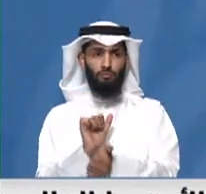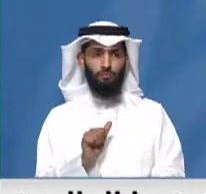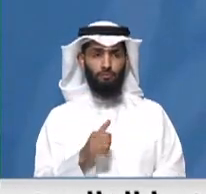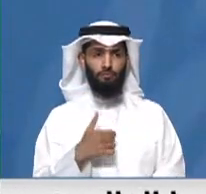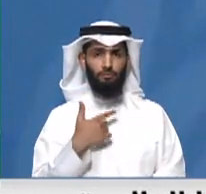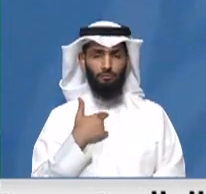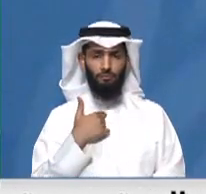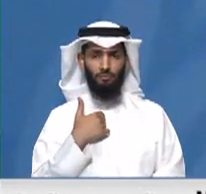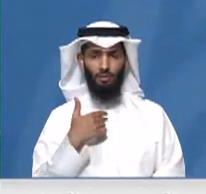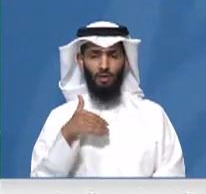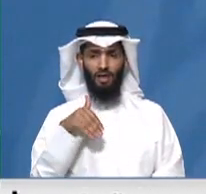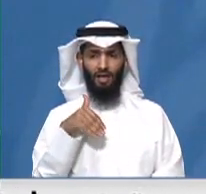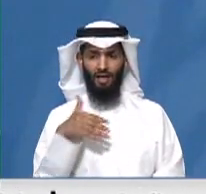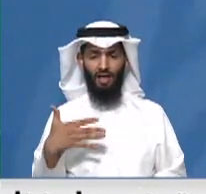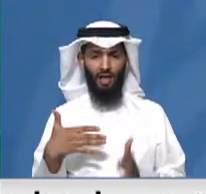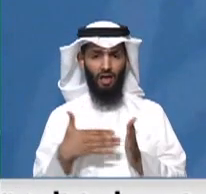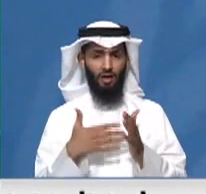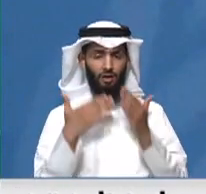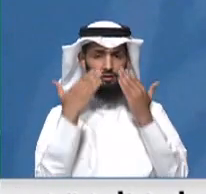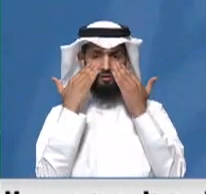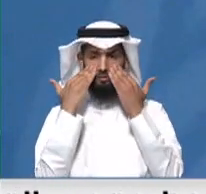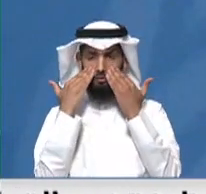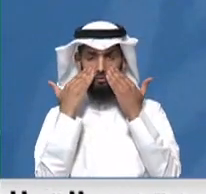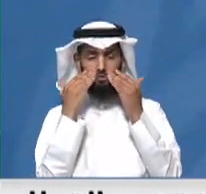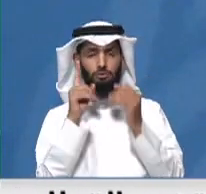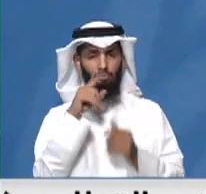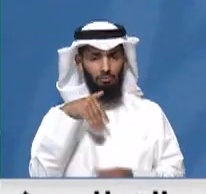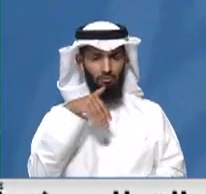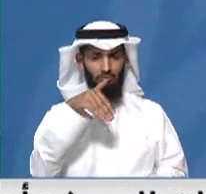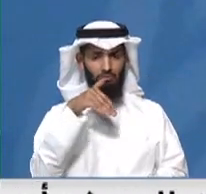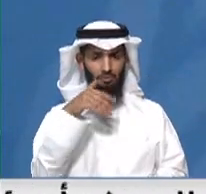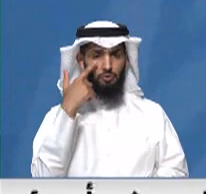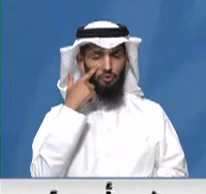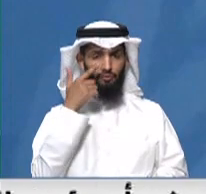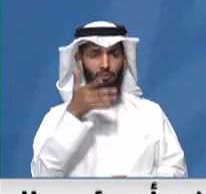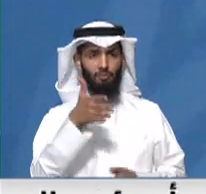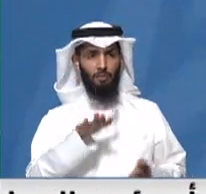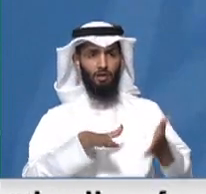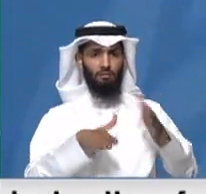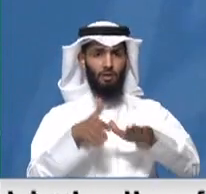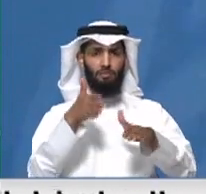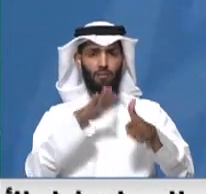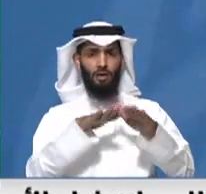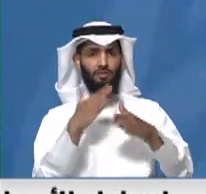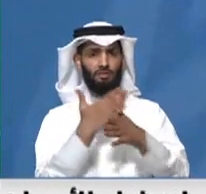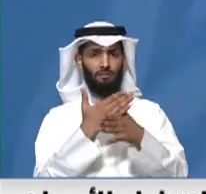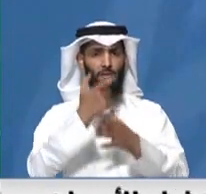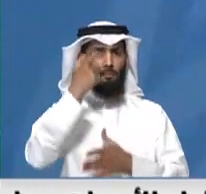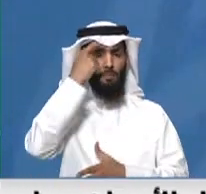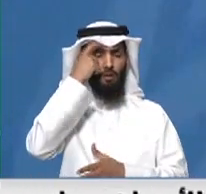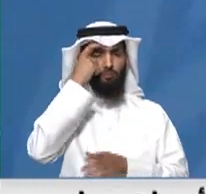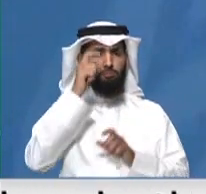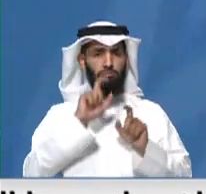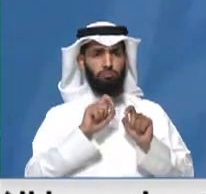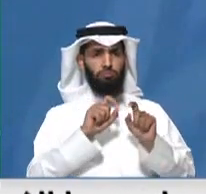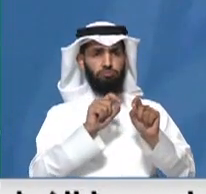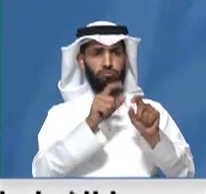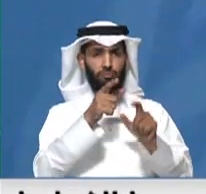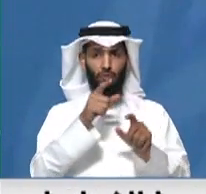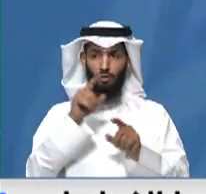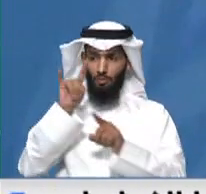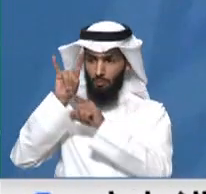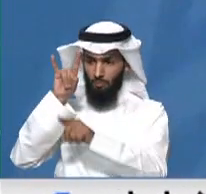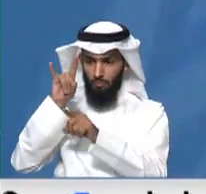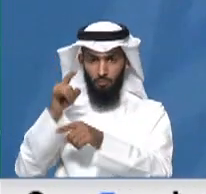في نهاية المطاف سنرى عددا أكبر من الأشخاص يموتون بسبب الأمراض أكثر مما نراه حتى من القصف، إذا